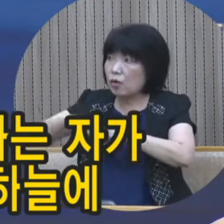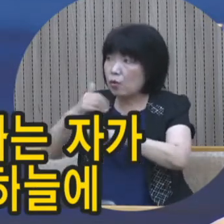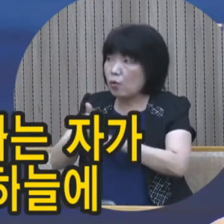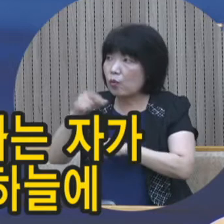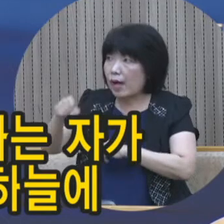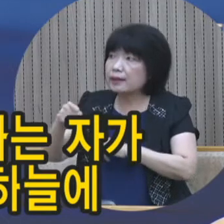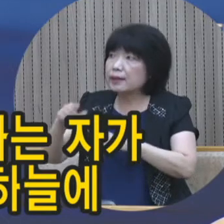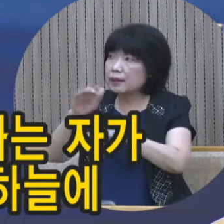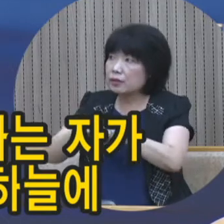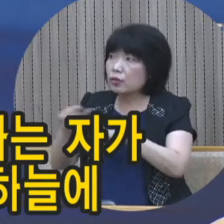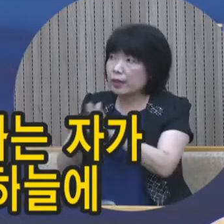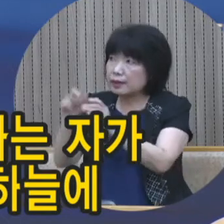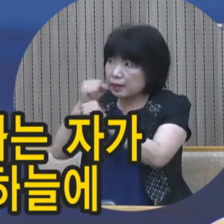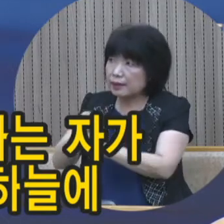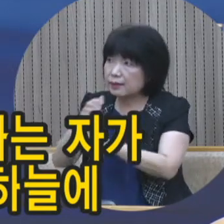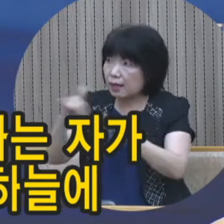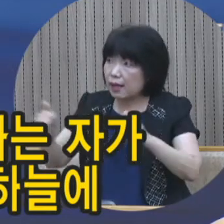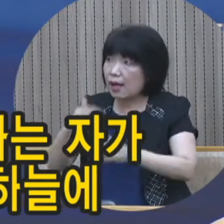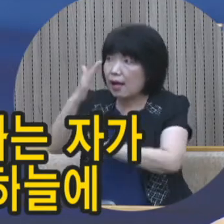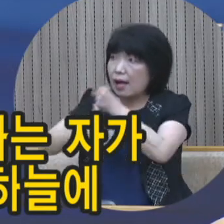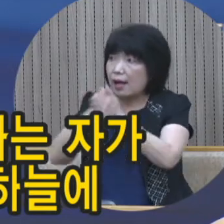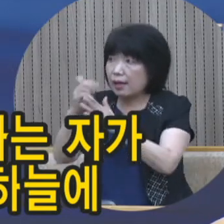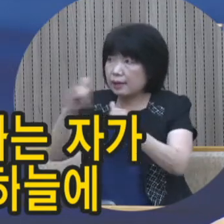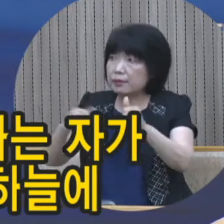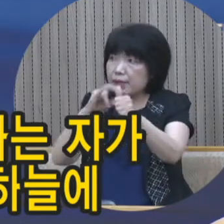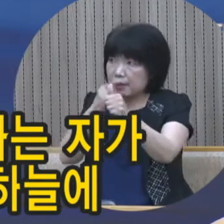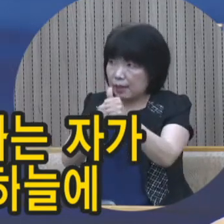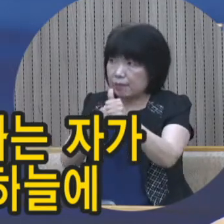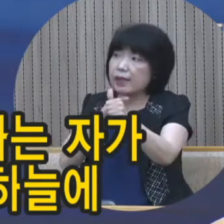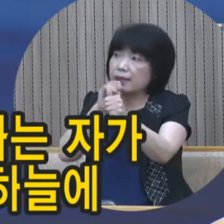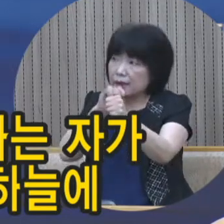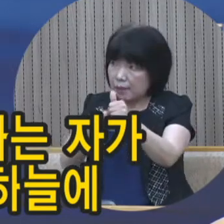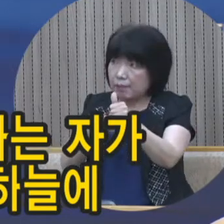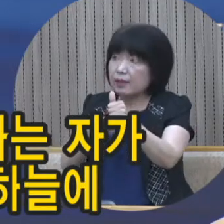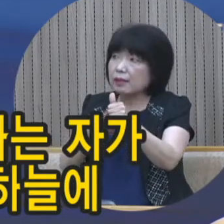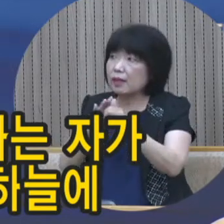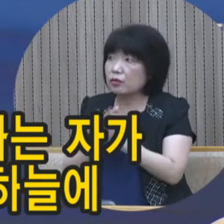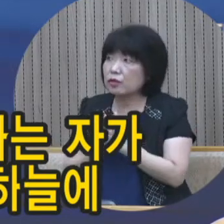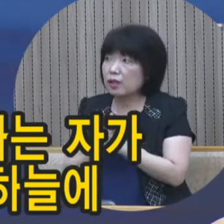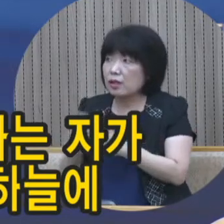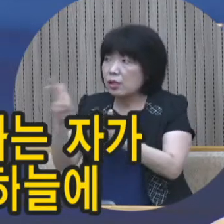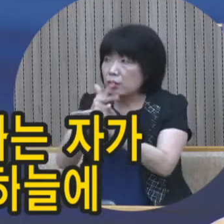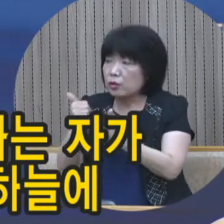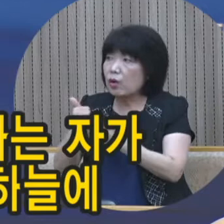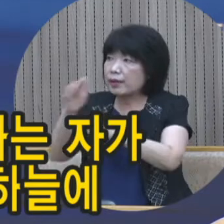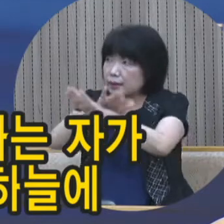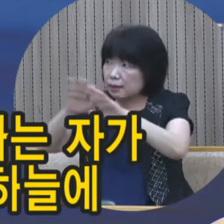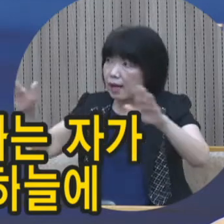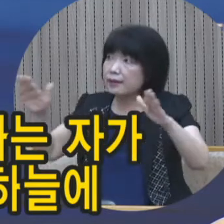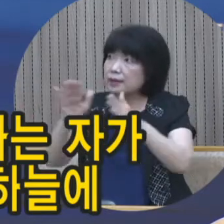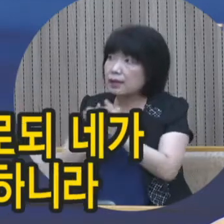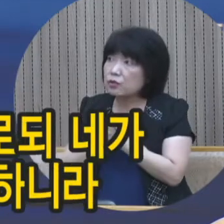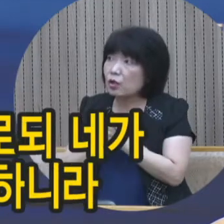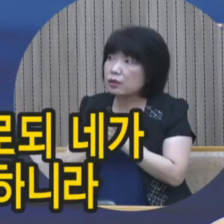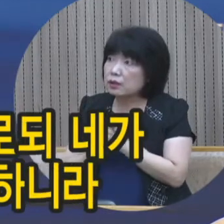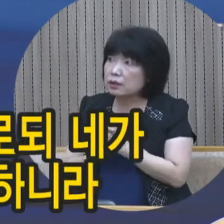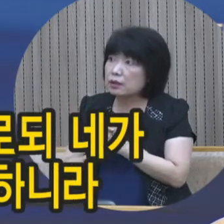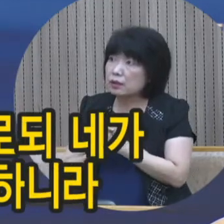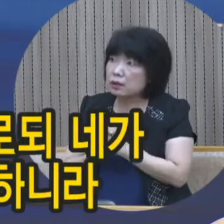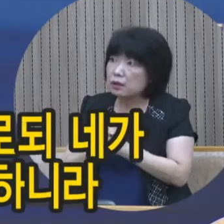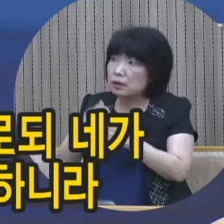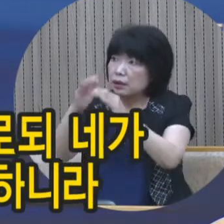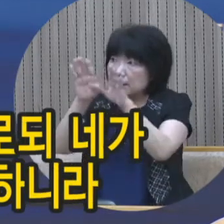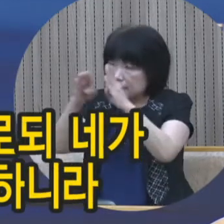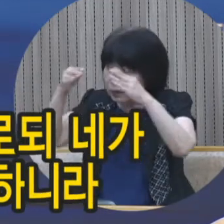장관 곧 왕이 그 손에 의지하는 자가 하나님의 사람에게 대답하여 가로되 여호와께서 하늘에 창을